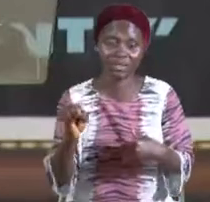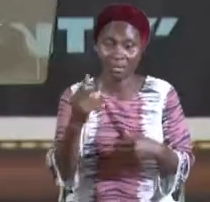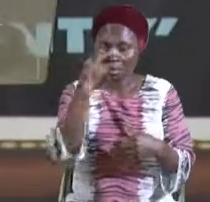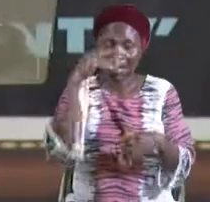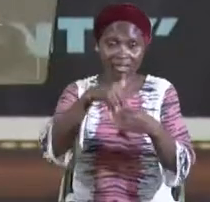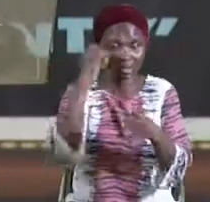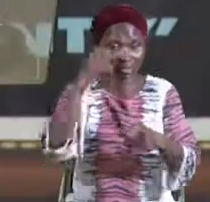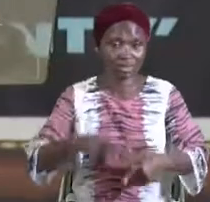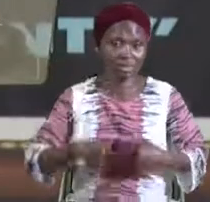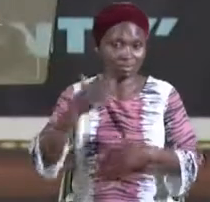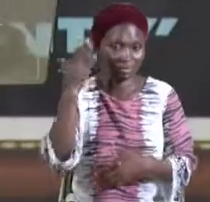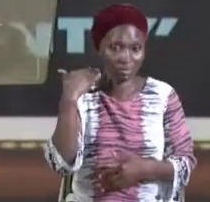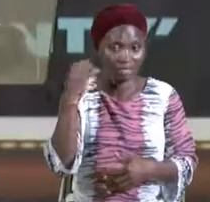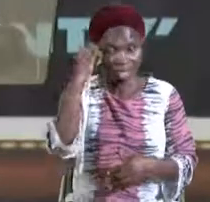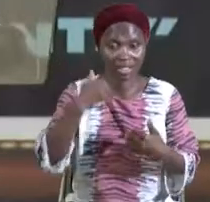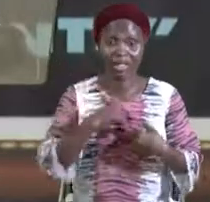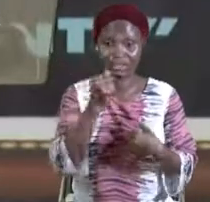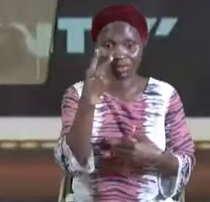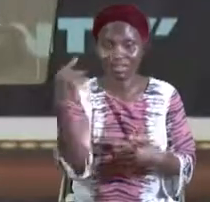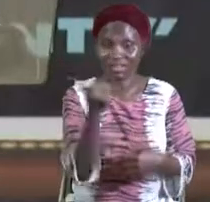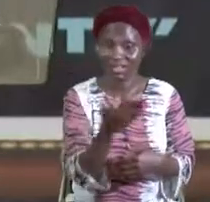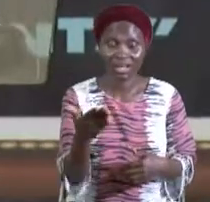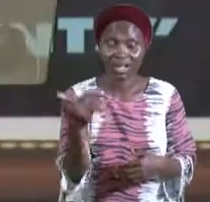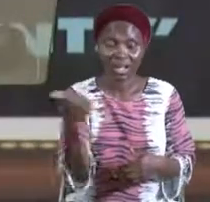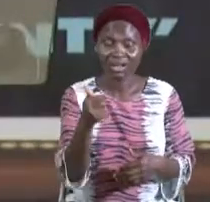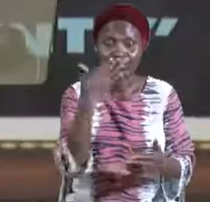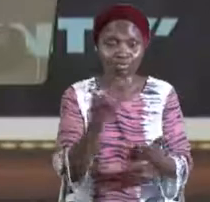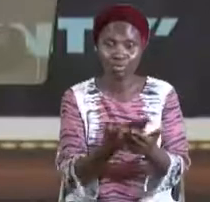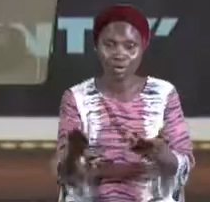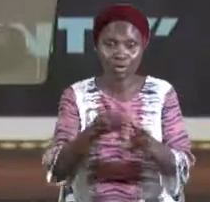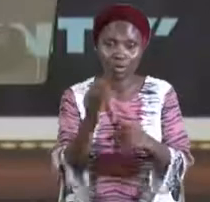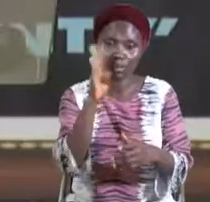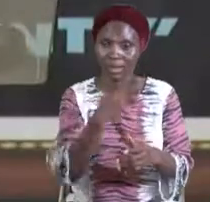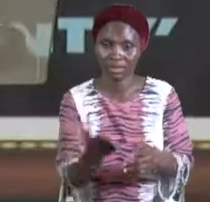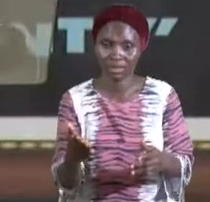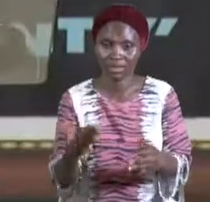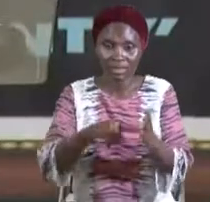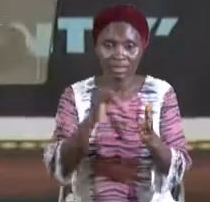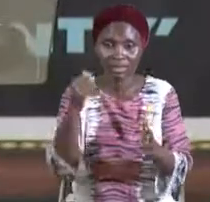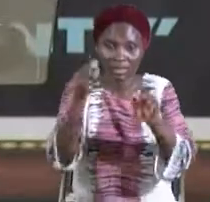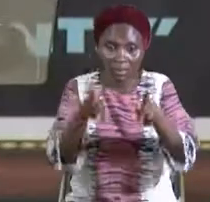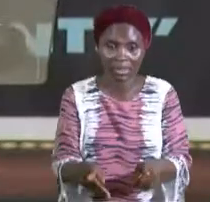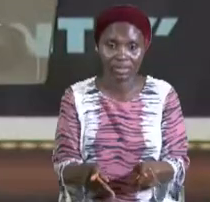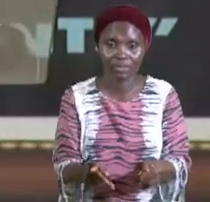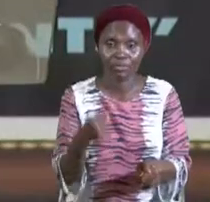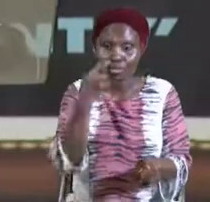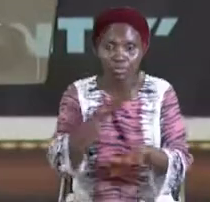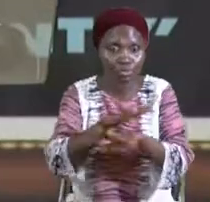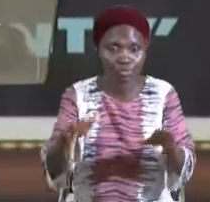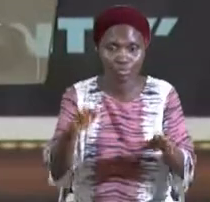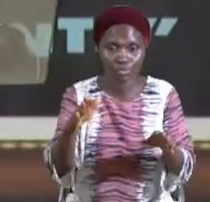n'a pas vu, qui ne voyait rien de bon, une personne qui ne connaît pas les